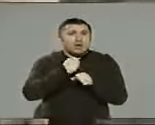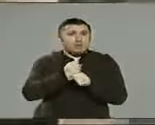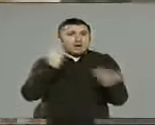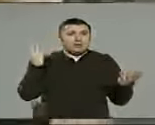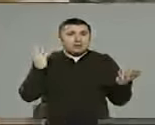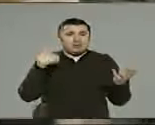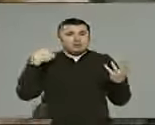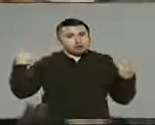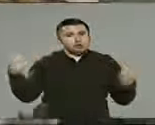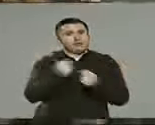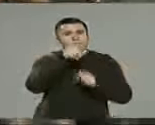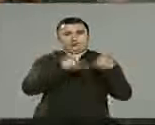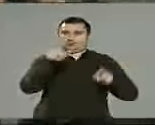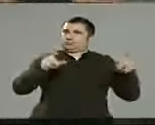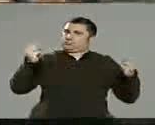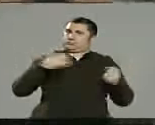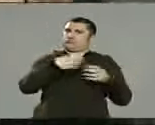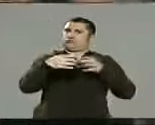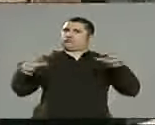Und